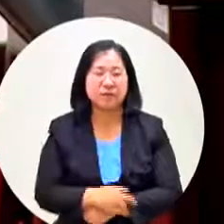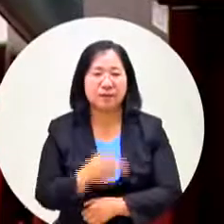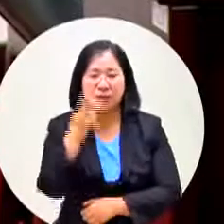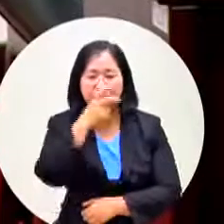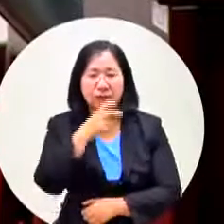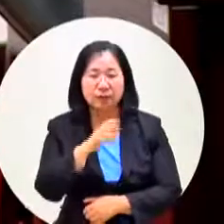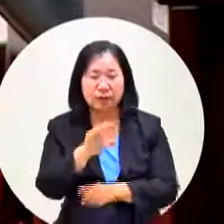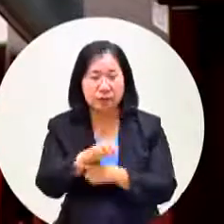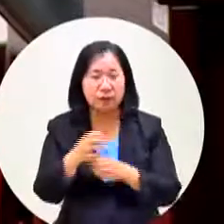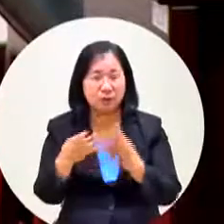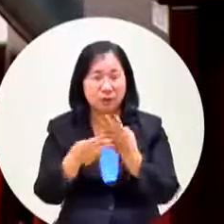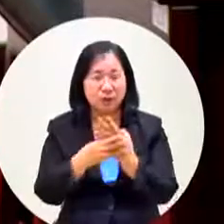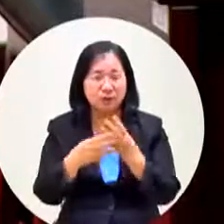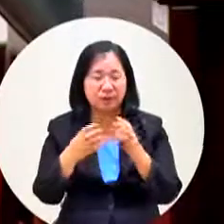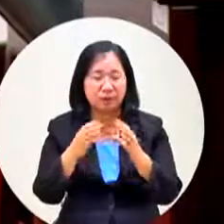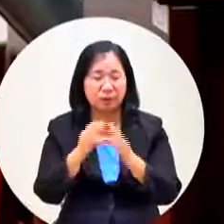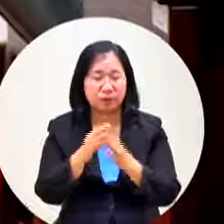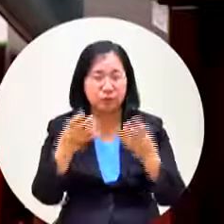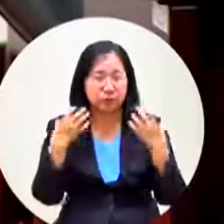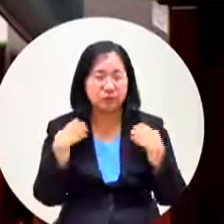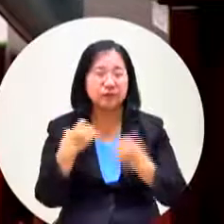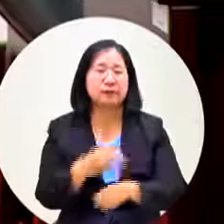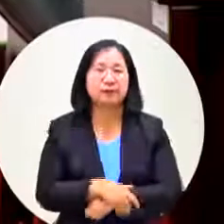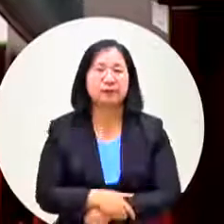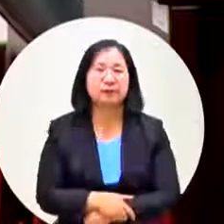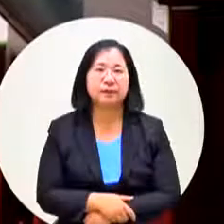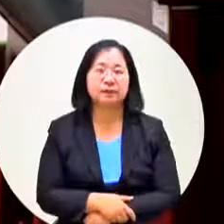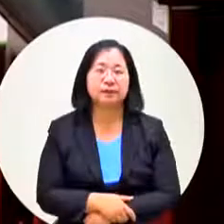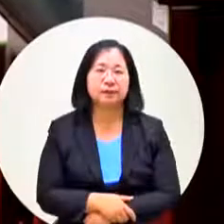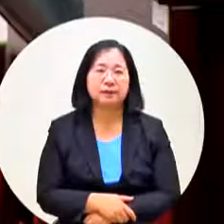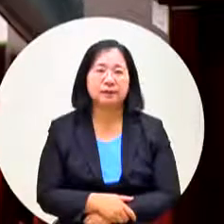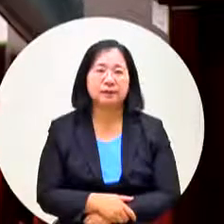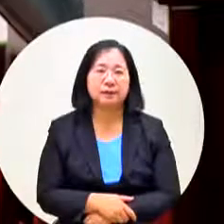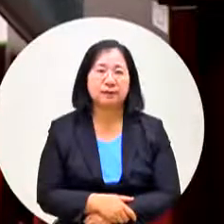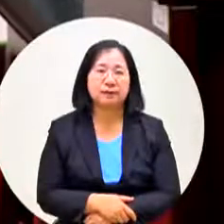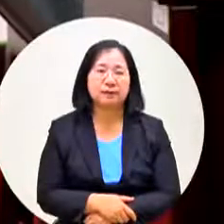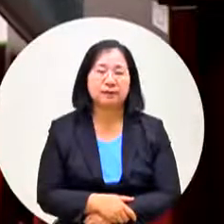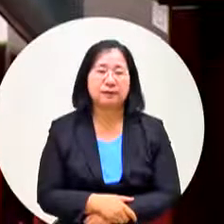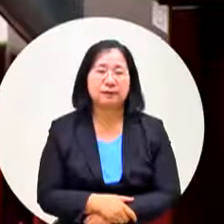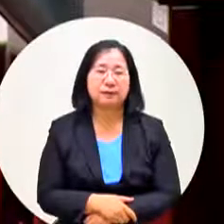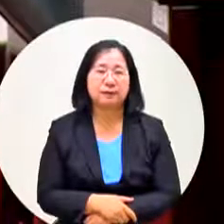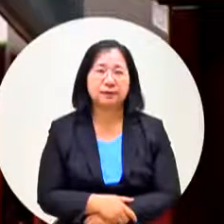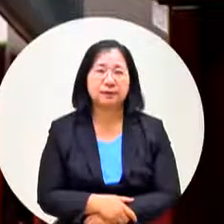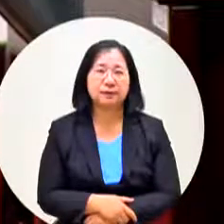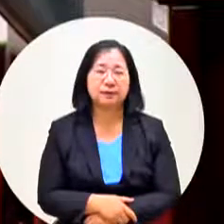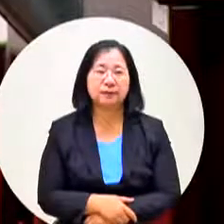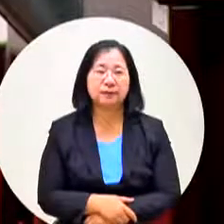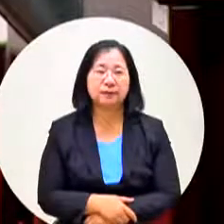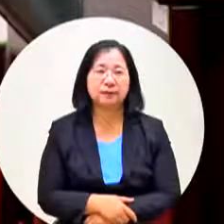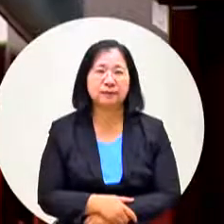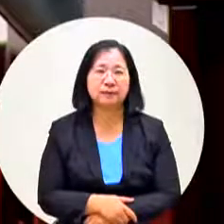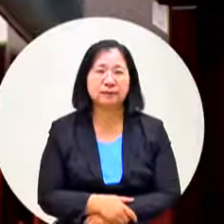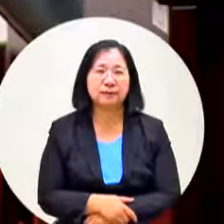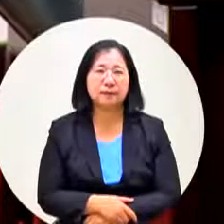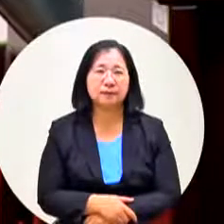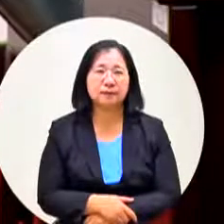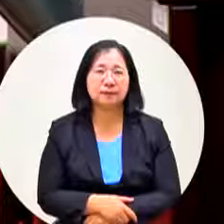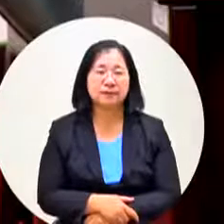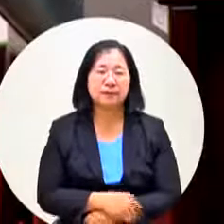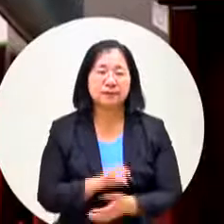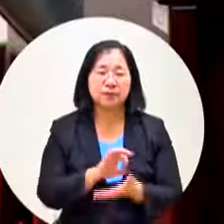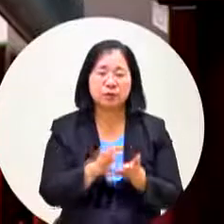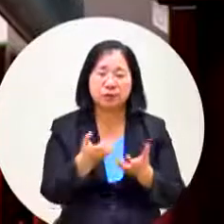若征收土地费用，你都无法度去起啊。啊，咱都好不容易有这块吼，这个公园用地，虽然